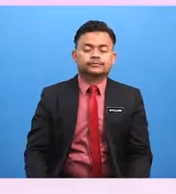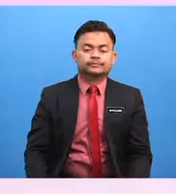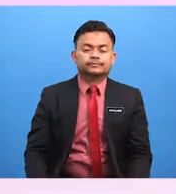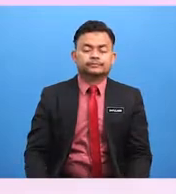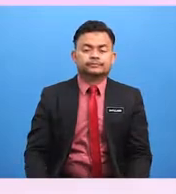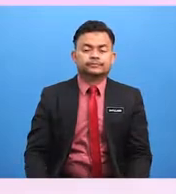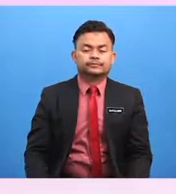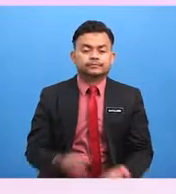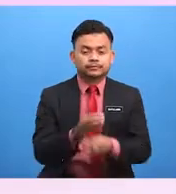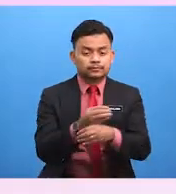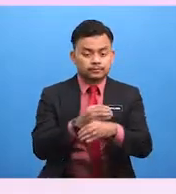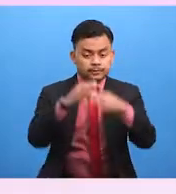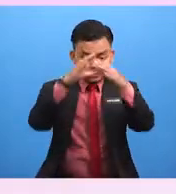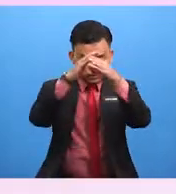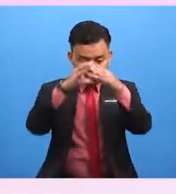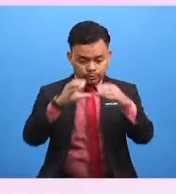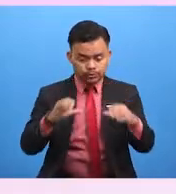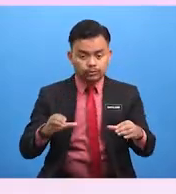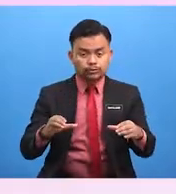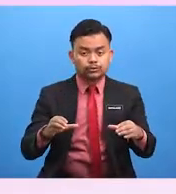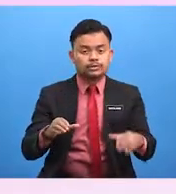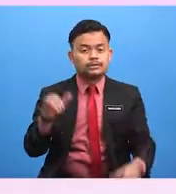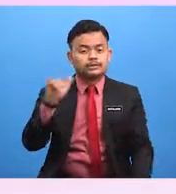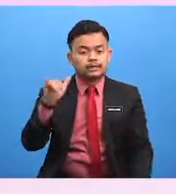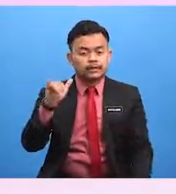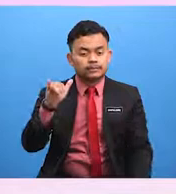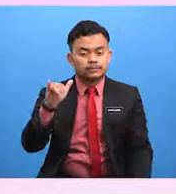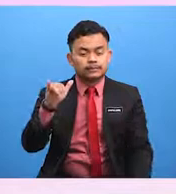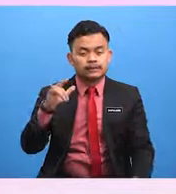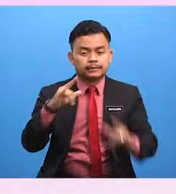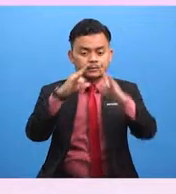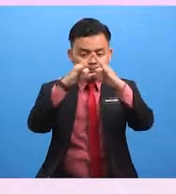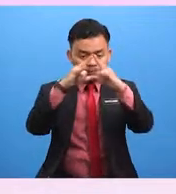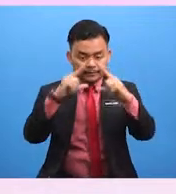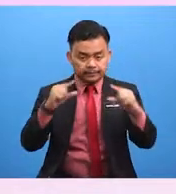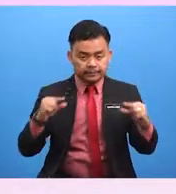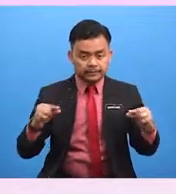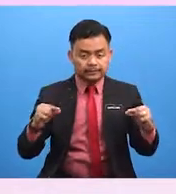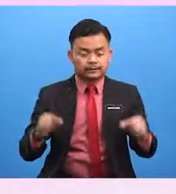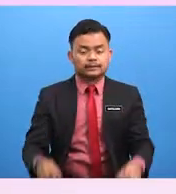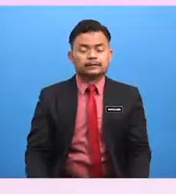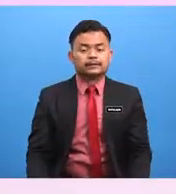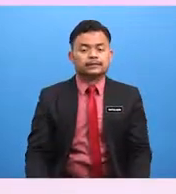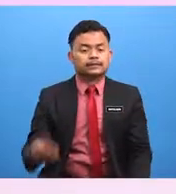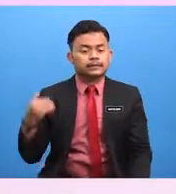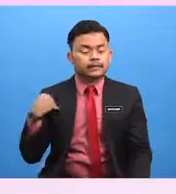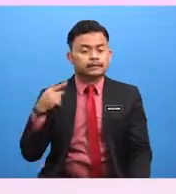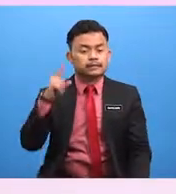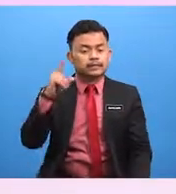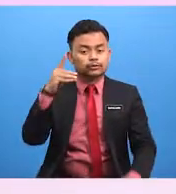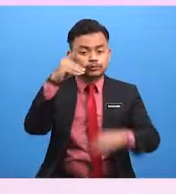Bentuk kon hampir sama seperti piramid. Iaitu, ia juga mempunyai satu